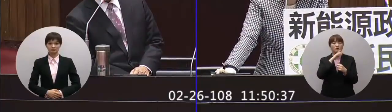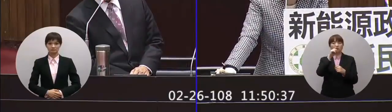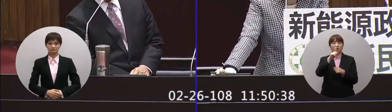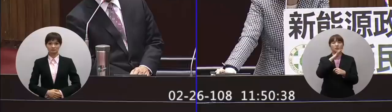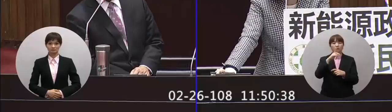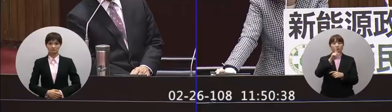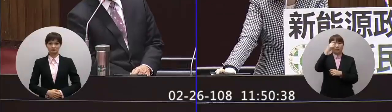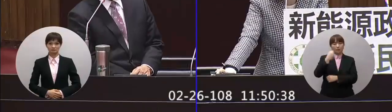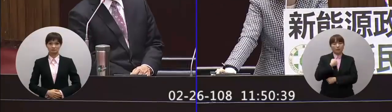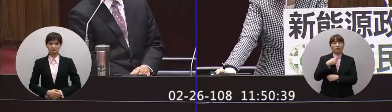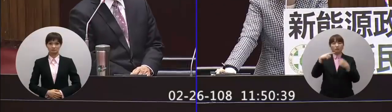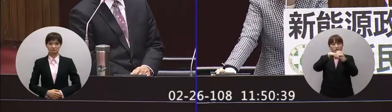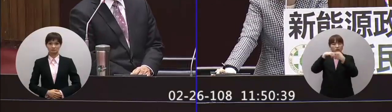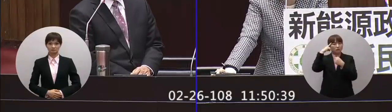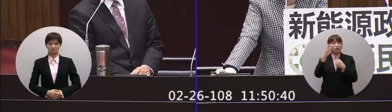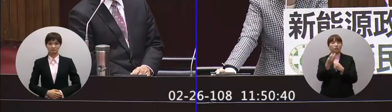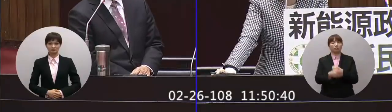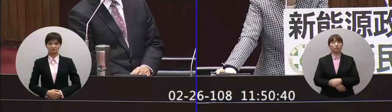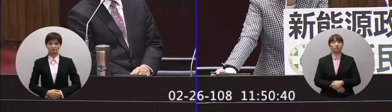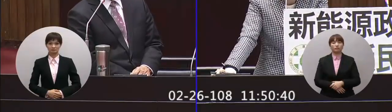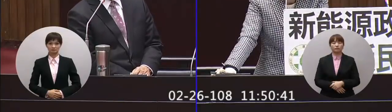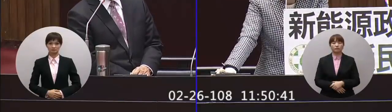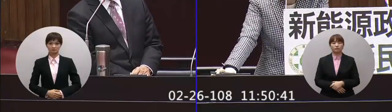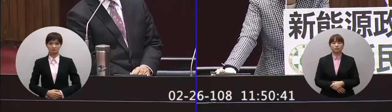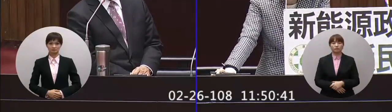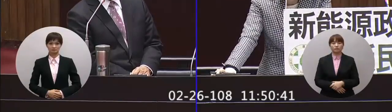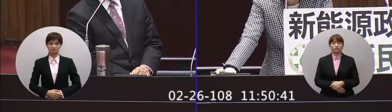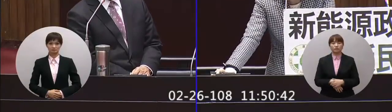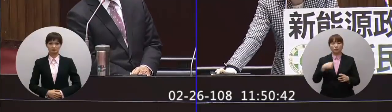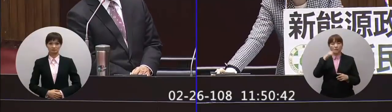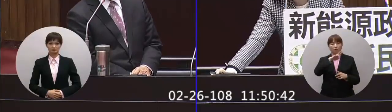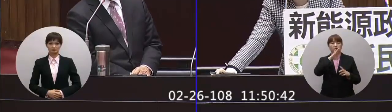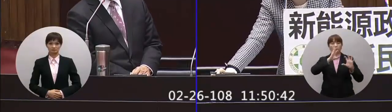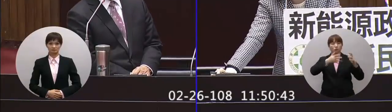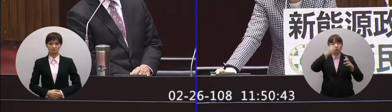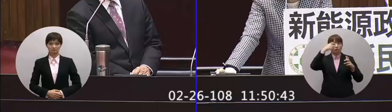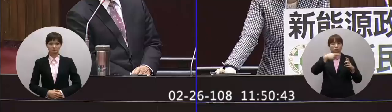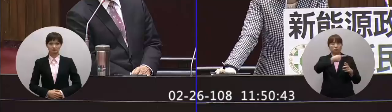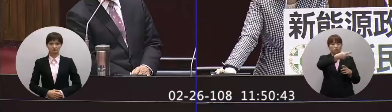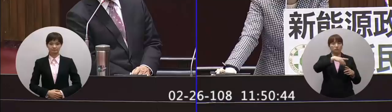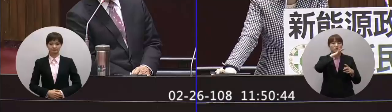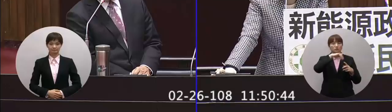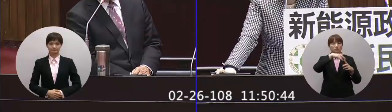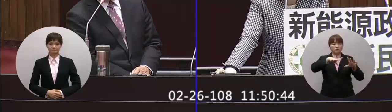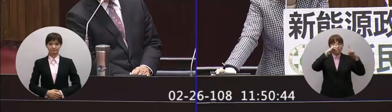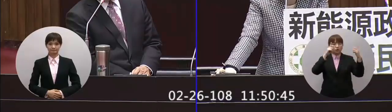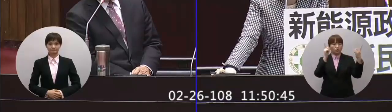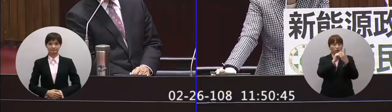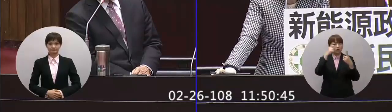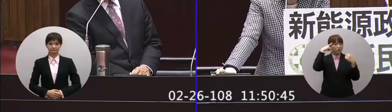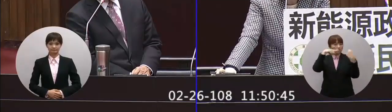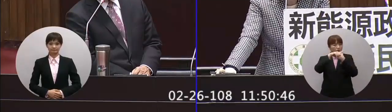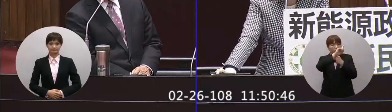伐谋。但是我现在看到的蔡政府，在两岸的政策主张里面，没有上策，只有下